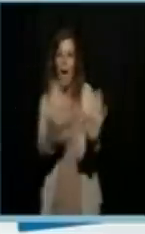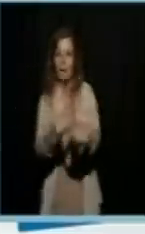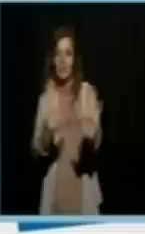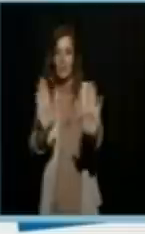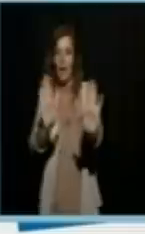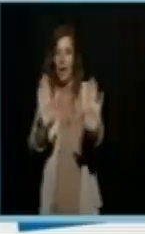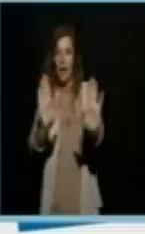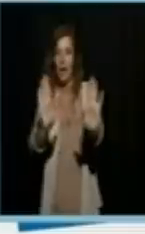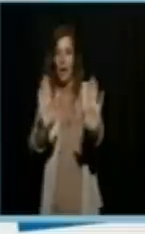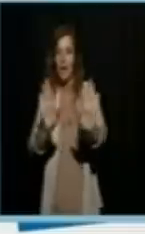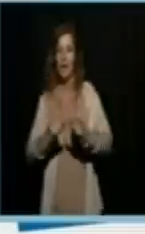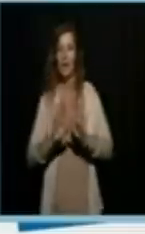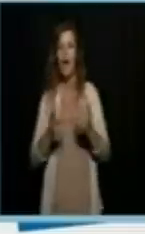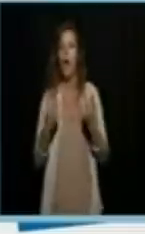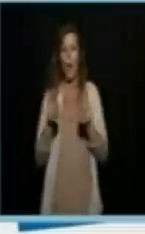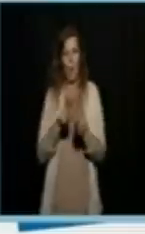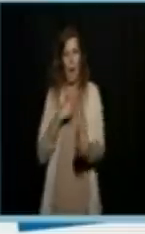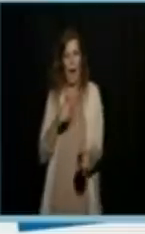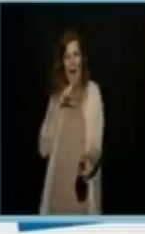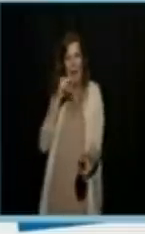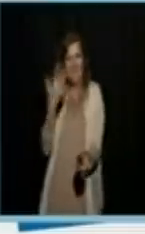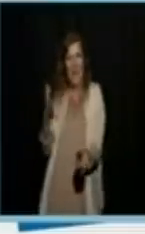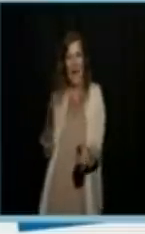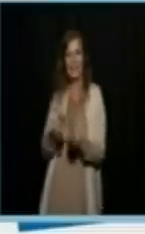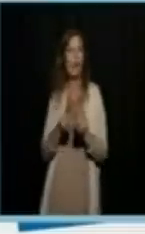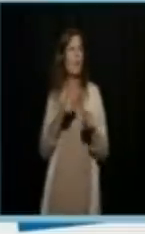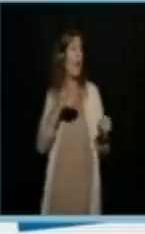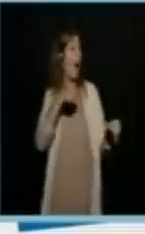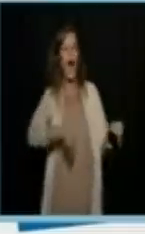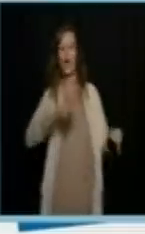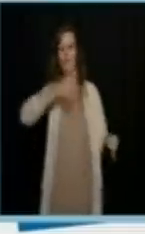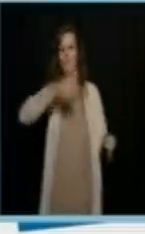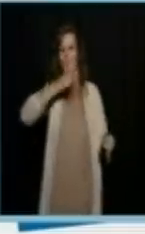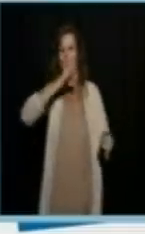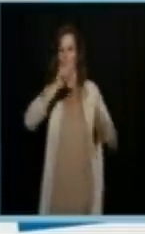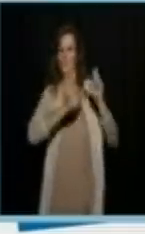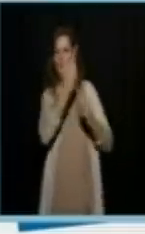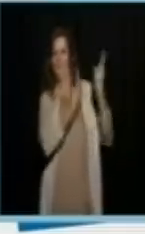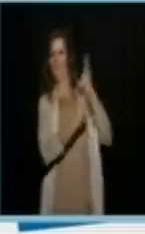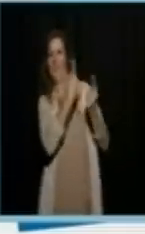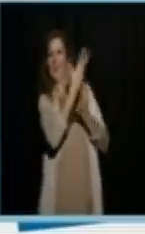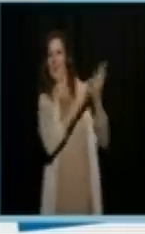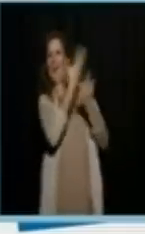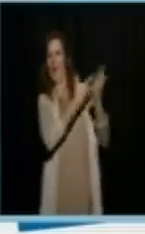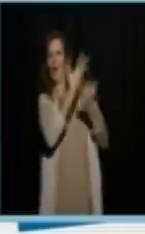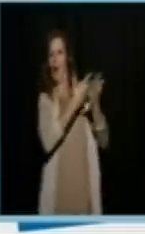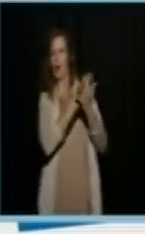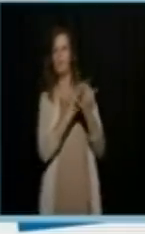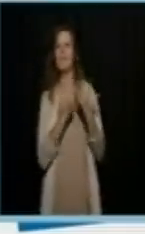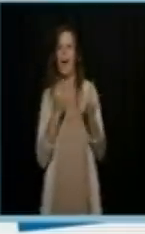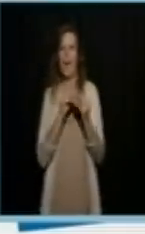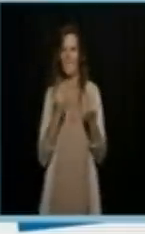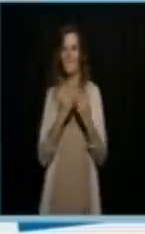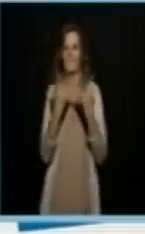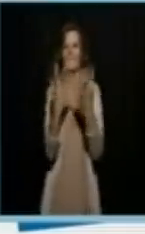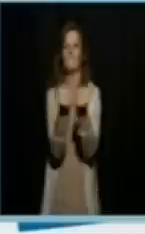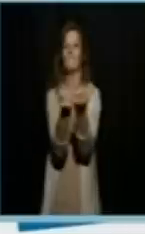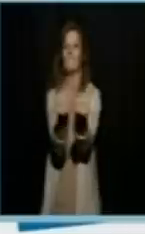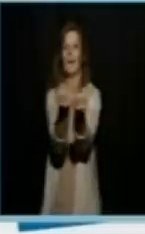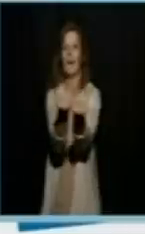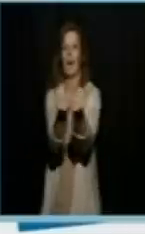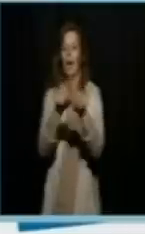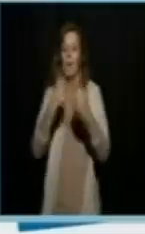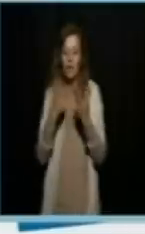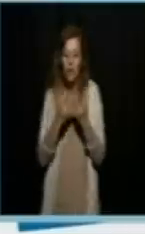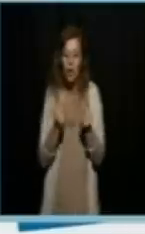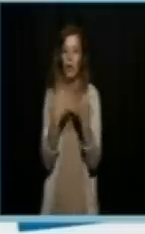detto, esattamente come le storie che tutti gli speaker di oggi vi racconteranno, ci racconteranno, facciamo, troviamo